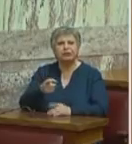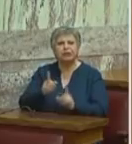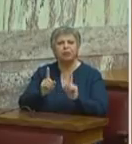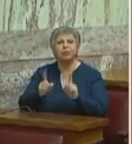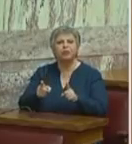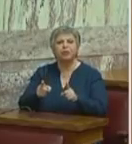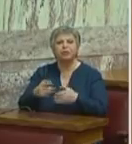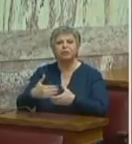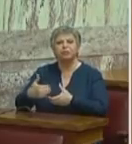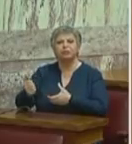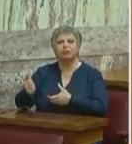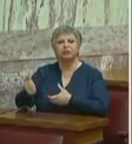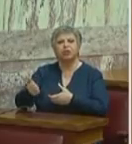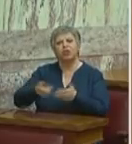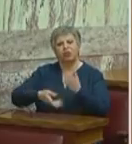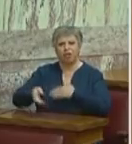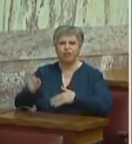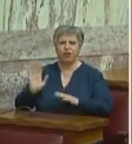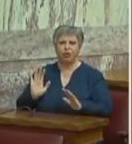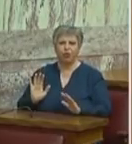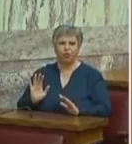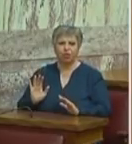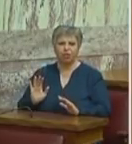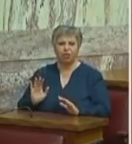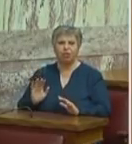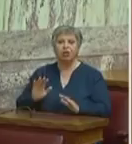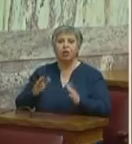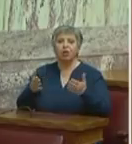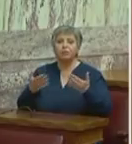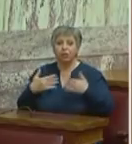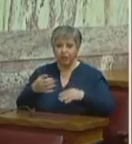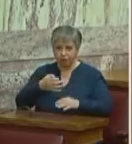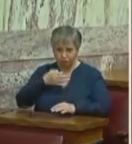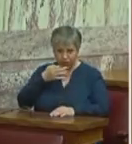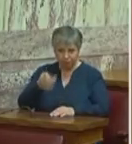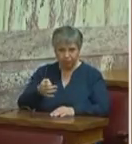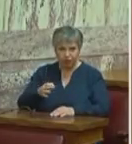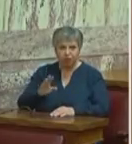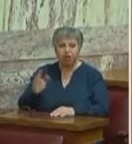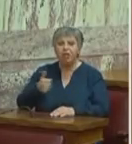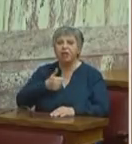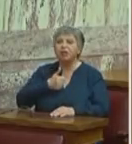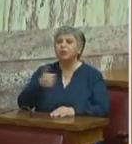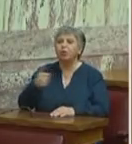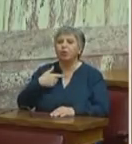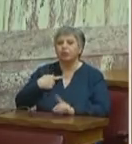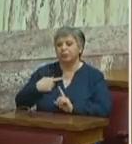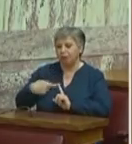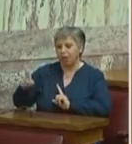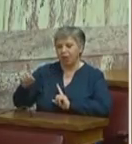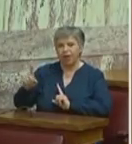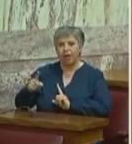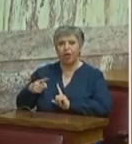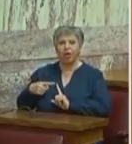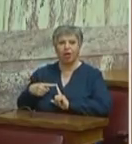καθιστά, θα έλεγα, ξεκάθαρο ένα πράγμα. Ότι εκτός από την άβυσο που μας χωρίζει στην ιδεολογία, που